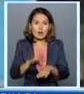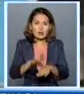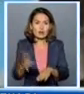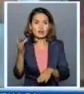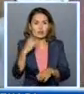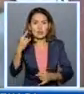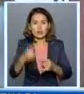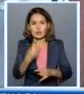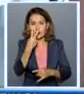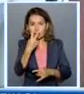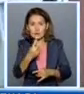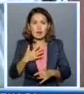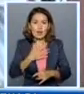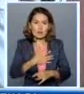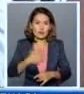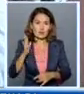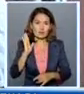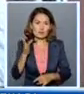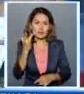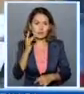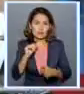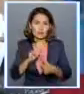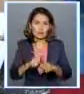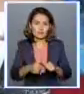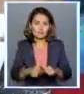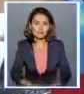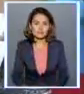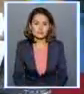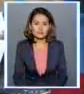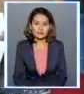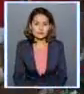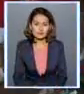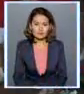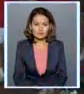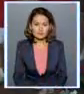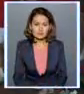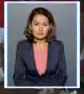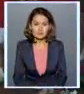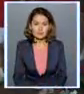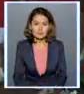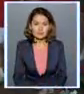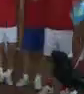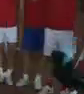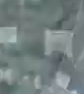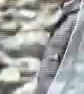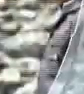жүлделеріміз көбейетініне бек сенімді. Лайым солай болғай. Данияр Болысбекұлы, Мұрат Қазтұрғанов, Қазақстан ұлттық телеарнасы, Алматы облысынан.